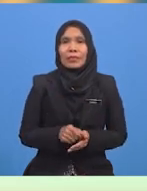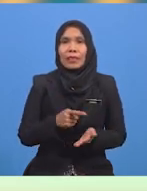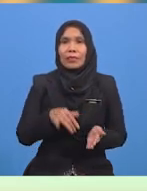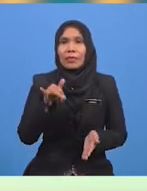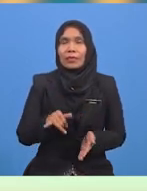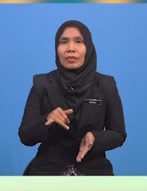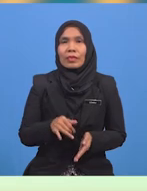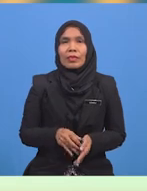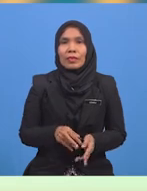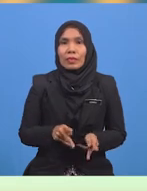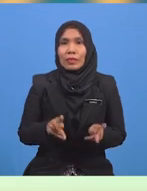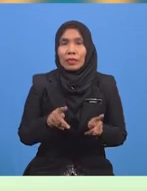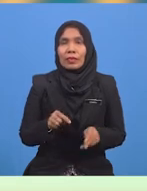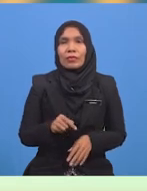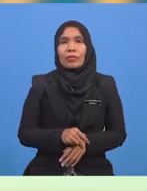ini.